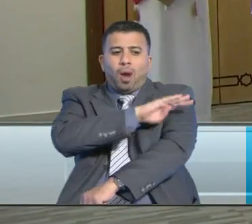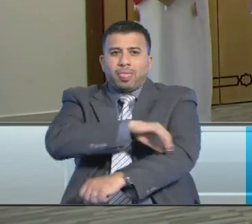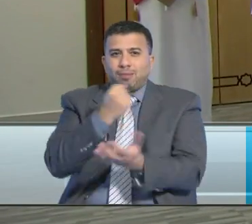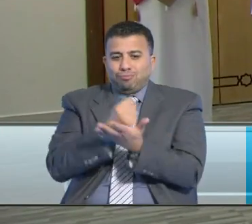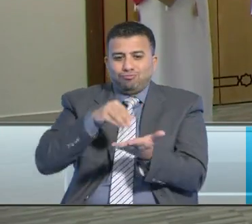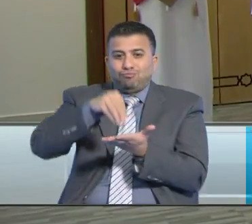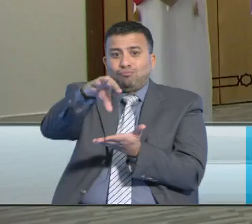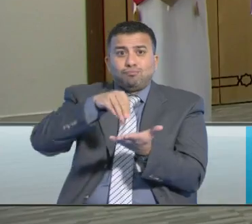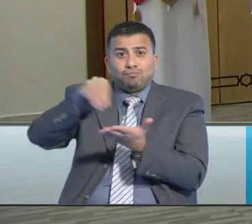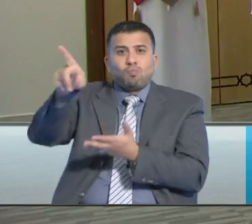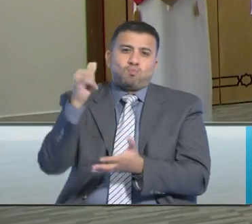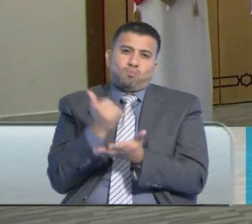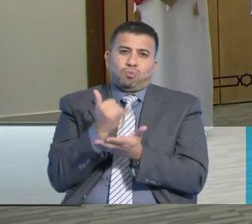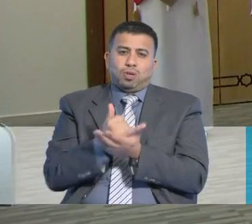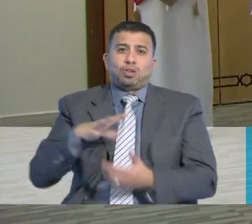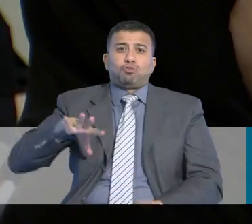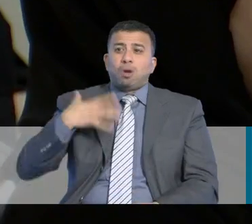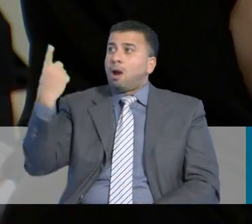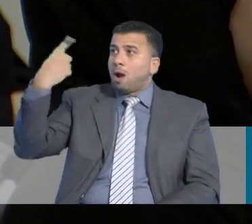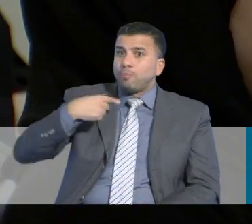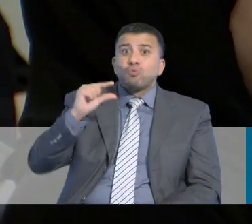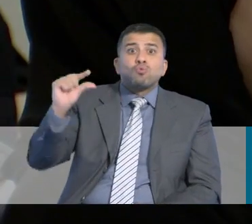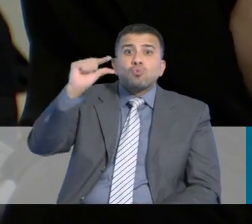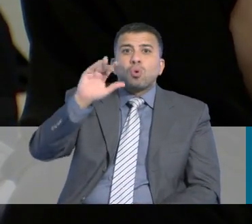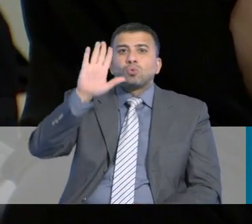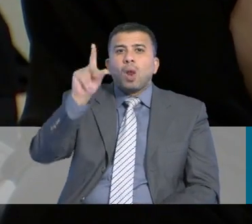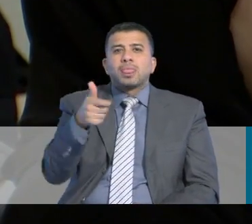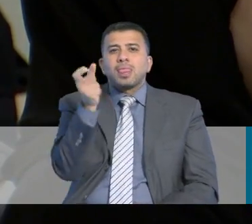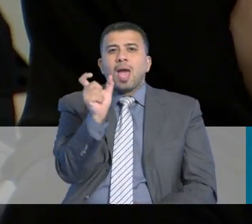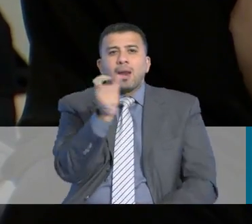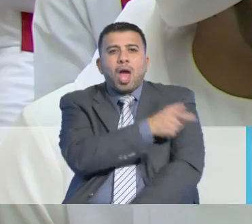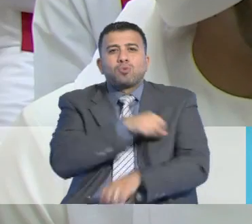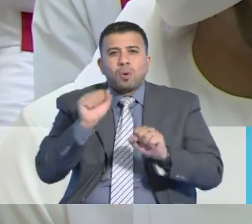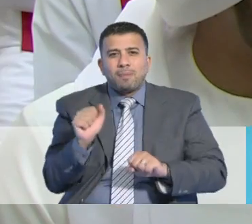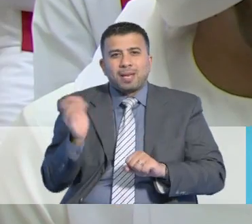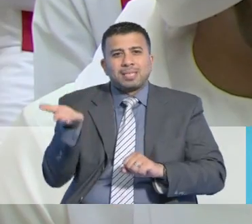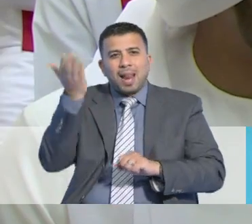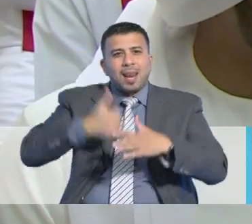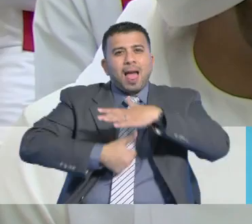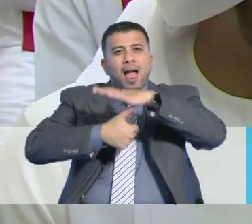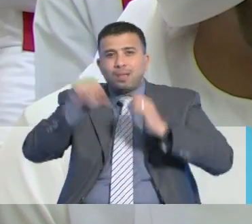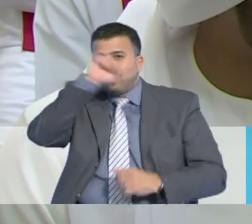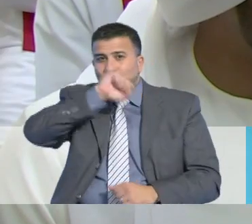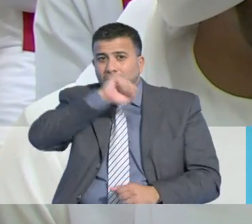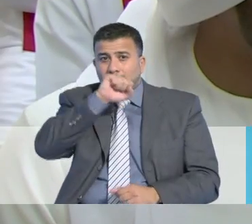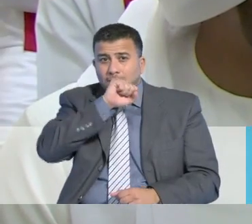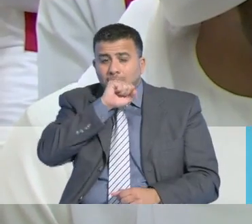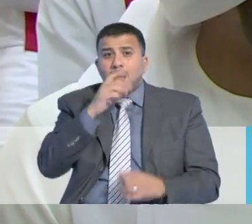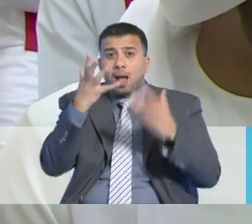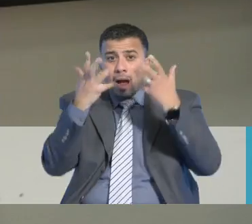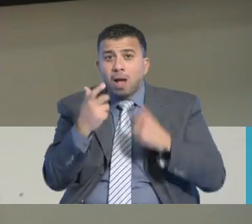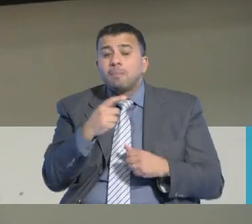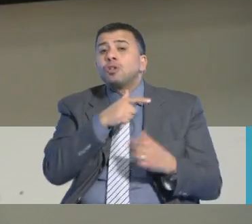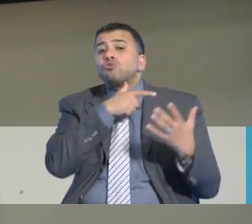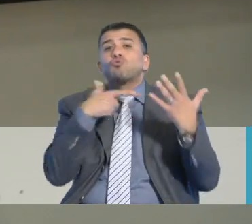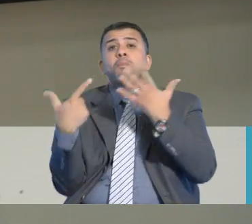تنفيذا لتوجيهات صاحب السمو الشيخ الدكتور سلطان بن محمد القاسمي عضو المجلس الأعلى حاكم الشارقة باعتماد